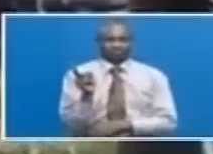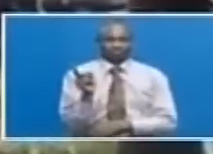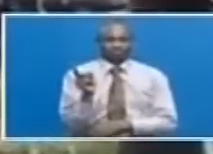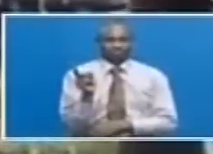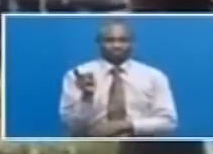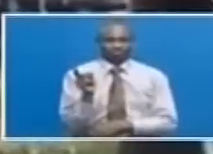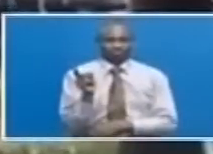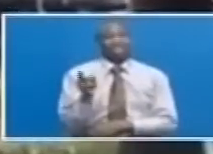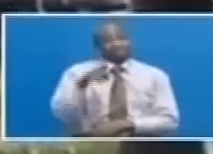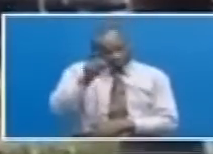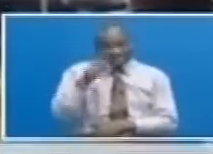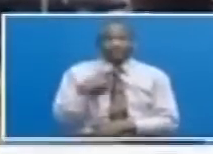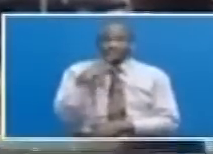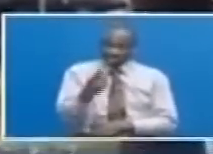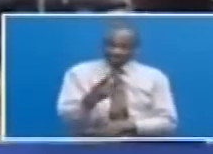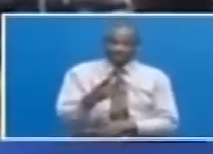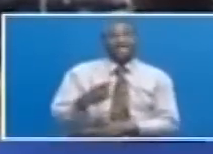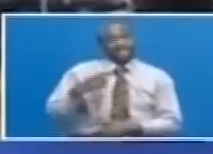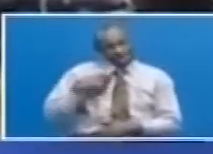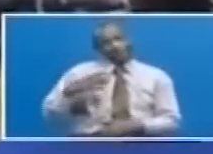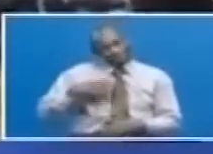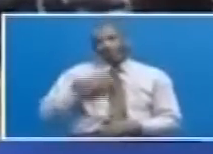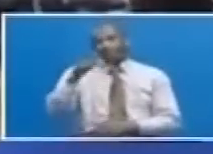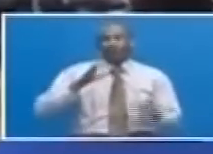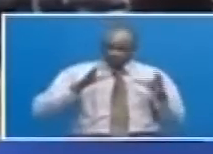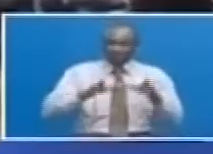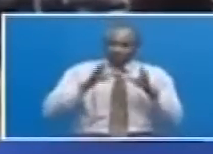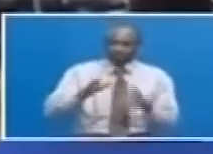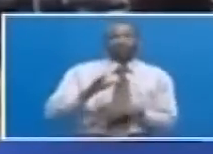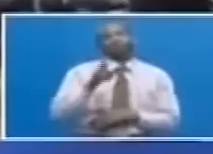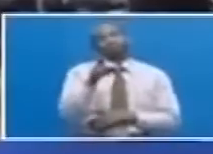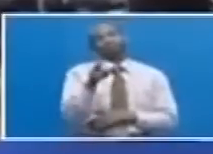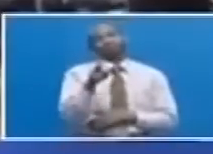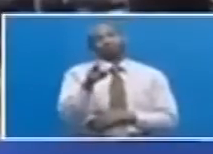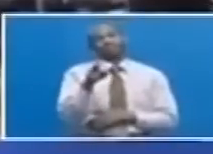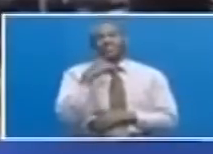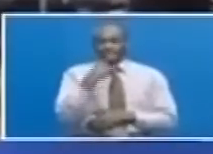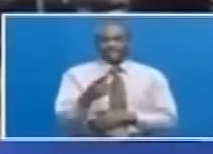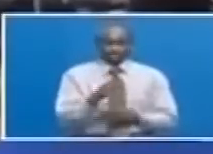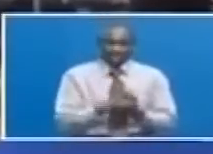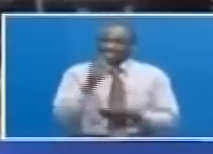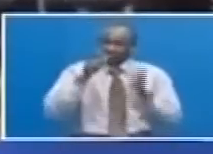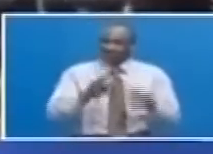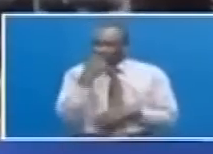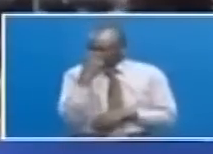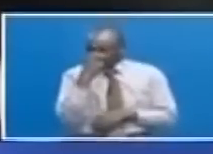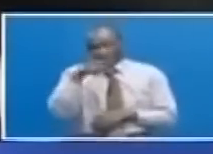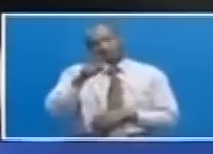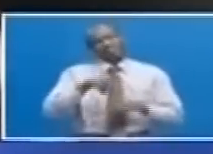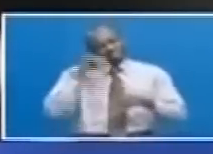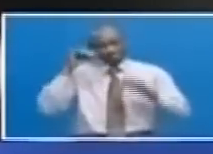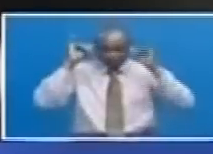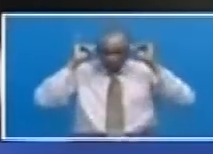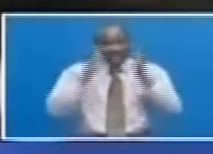ya chana akisutwa na kushurutishwa na wakazi wa eneo la Kuria Mashariki na Magharibi. Huyu ni mshukiwa wa wizi wa mifugo